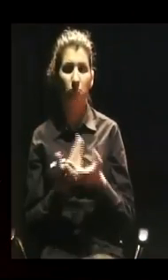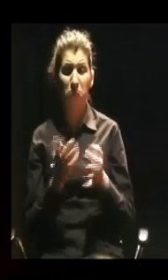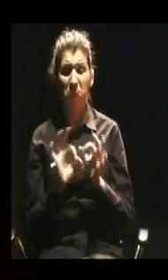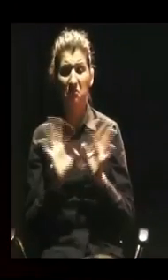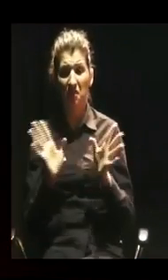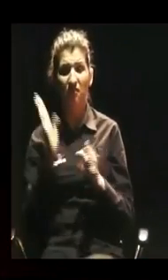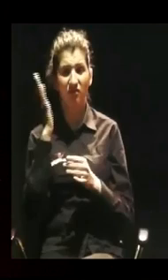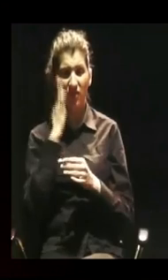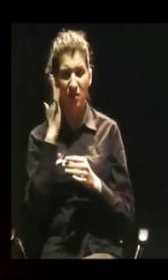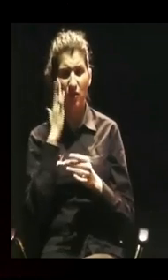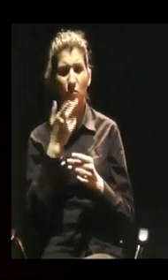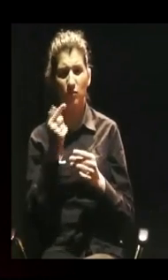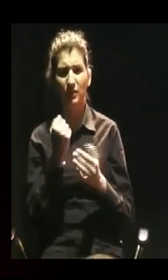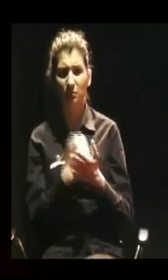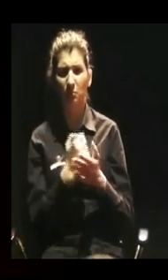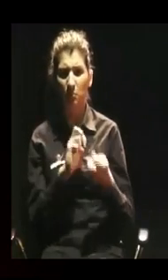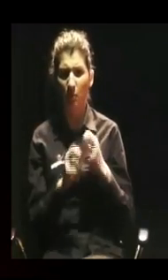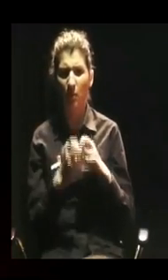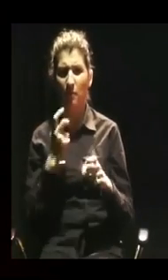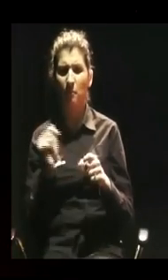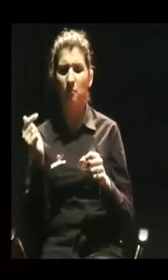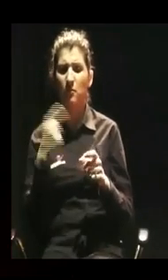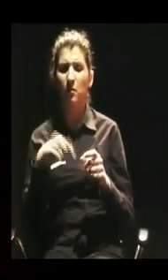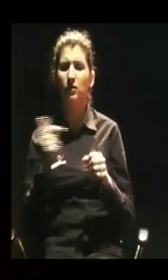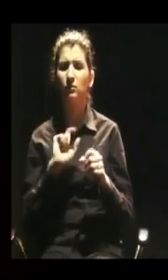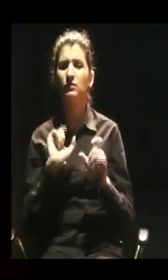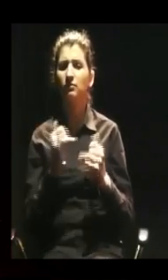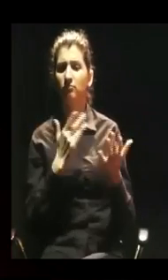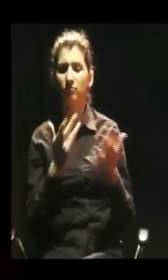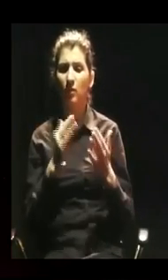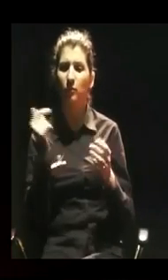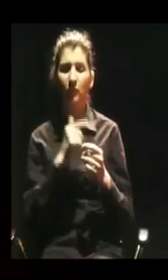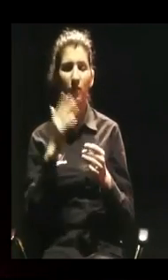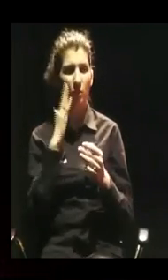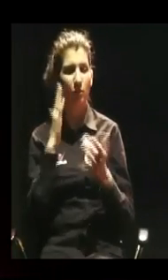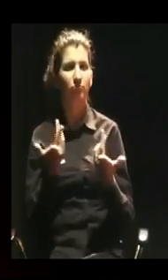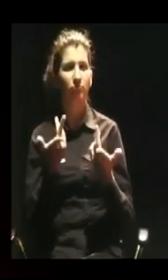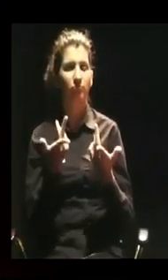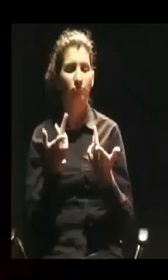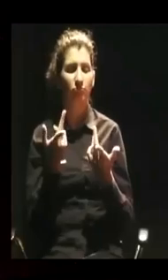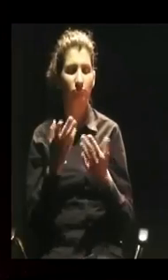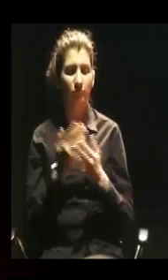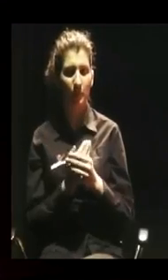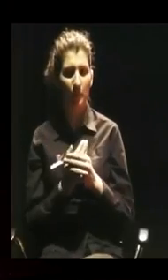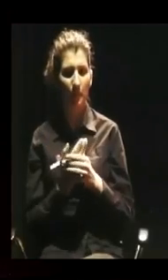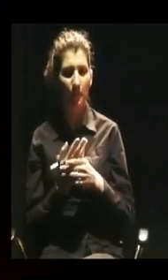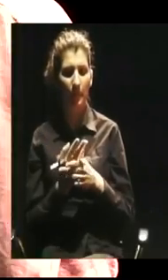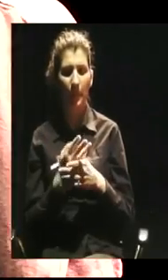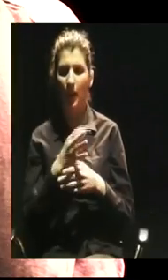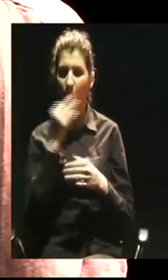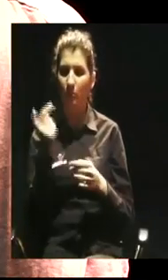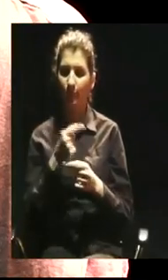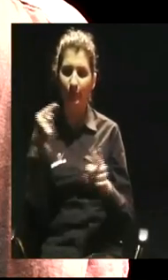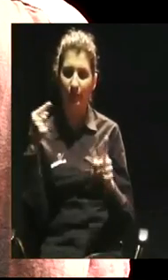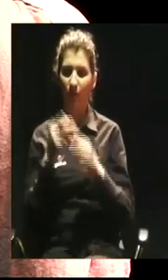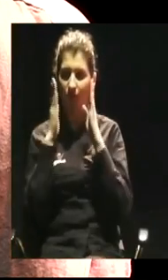wiadomo, że ten dylemat powinniśmy odruchowo rozwiązywać na być, tak? No